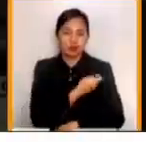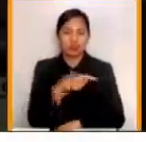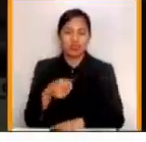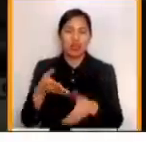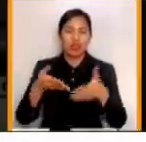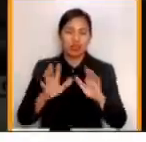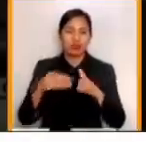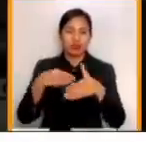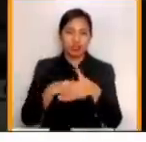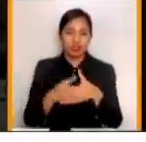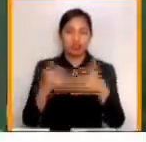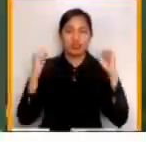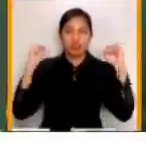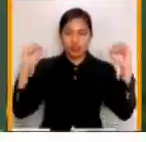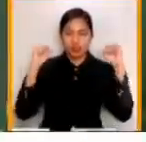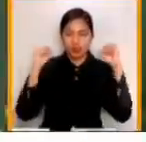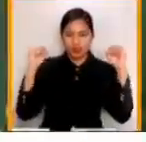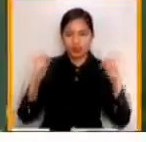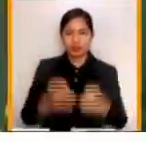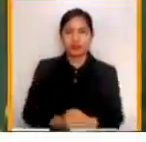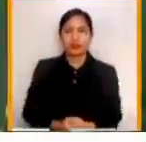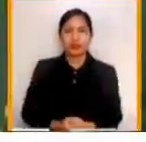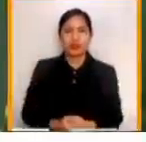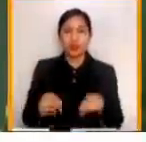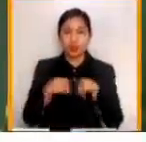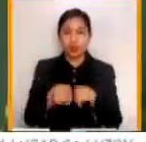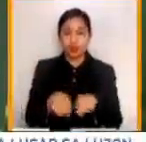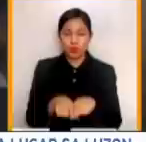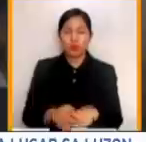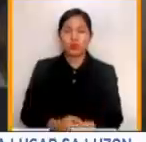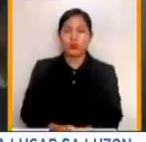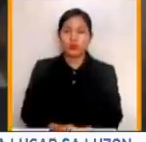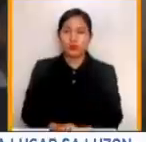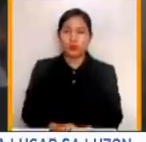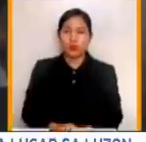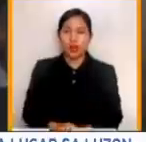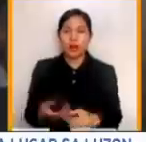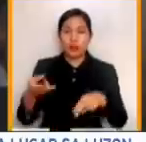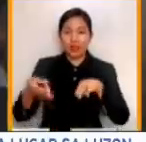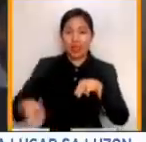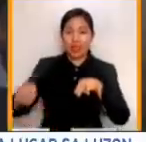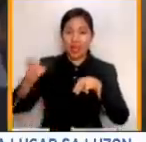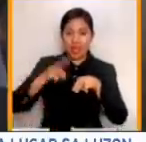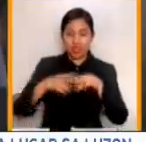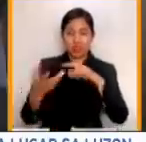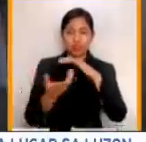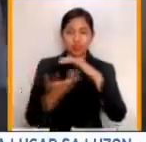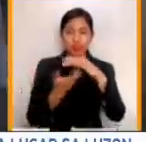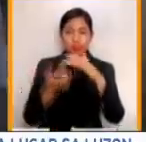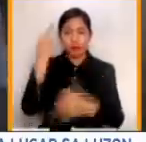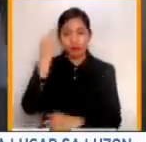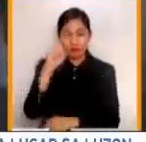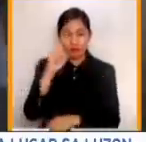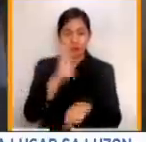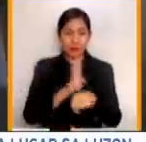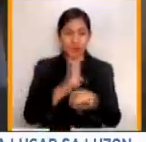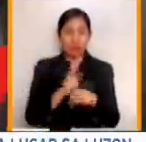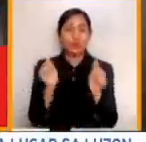kapasidad ng mga establishmento naman na mayroong safety seal certification. Yung mga sumusunod sa public health